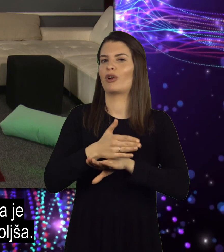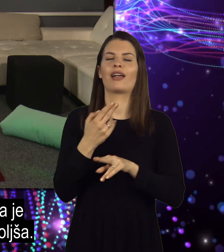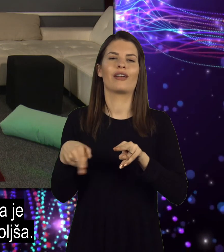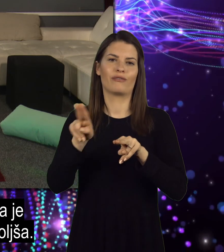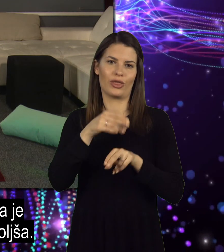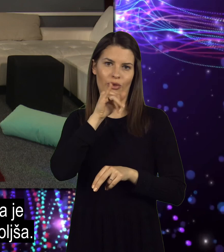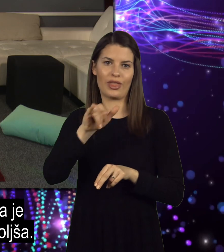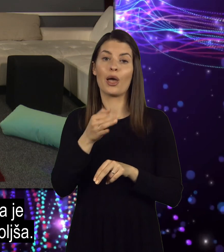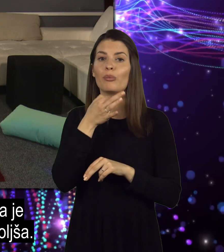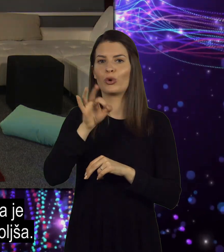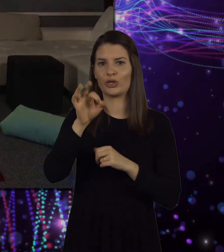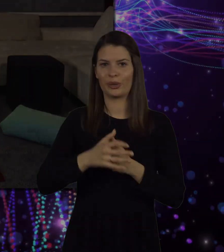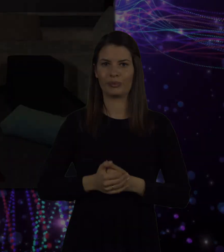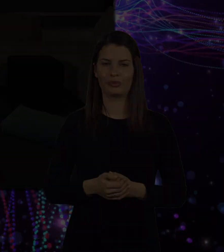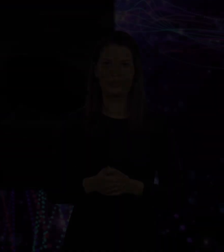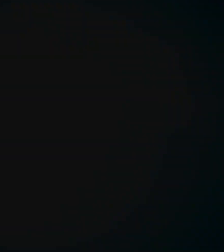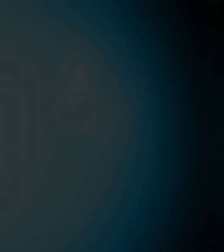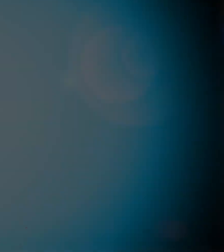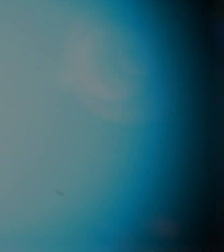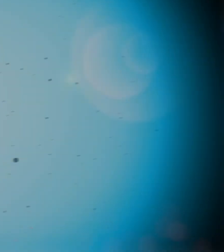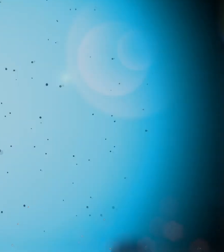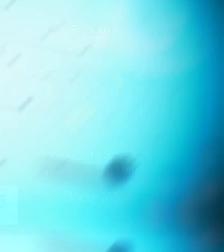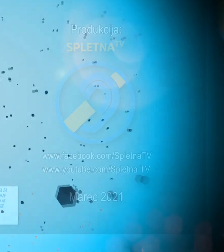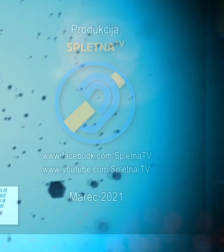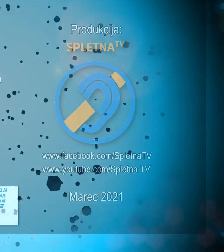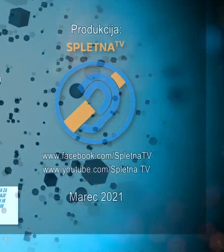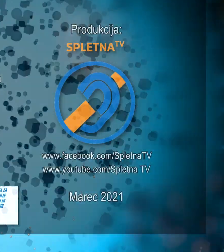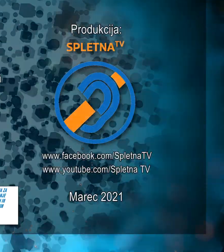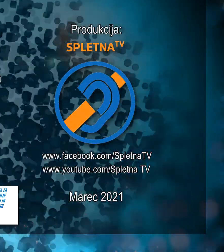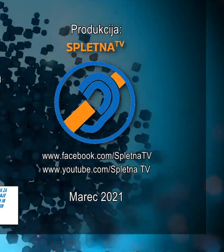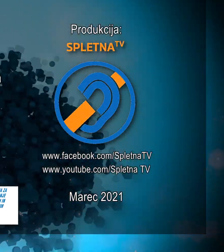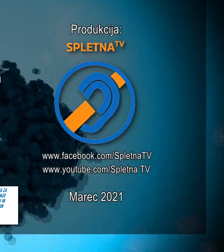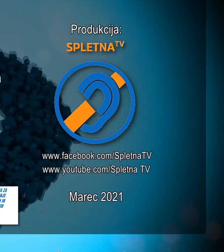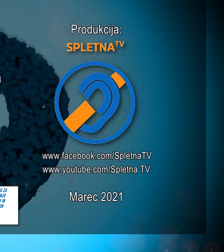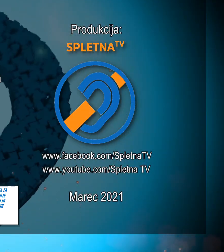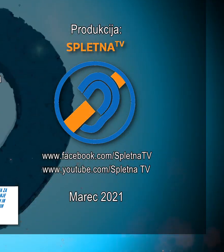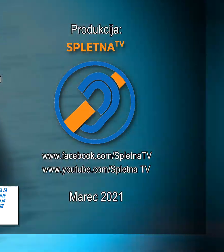volja je vedno najbolja.